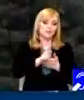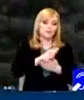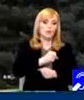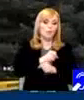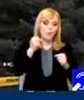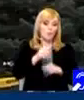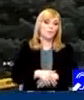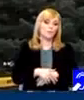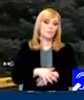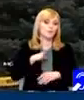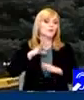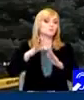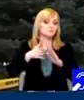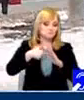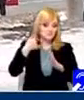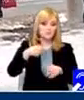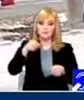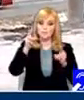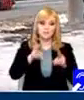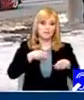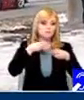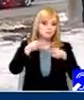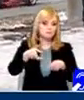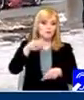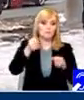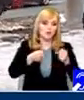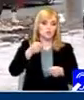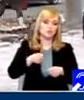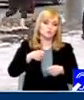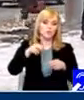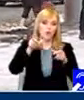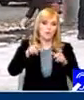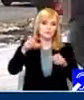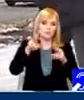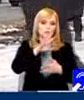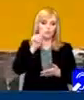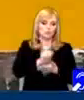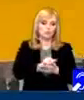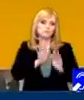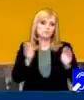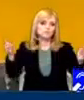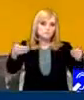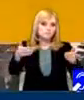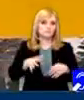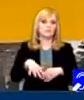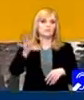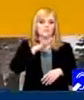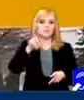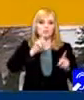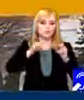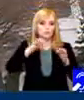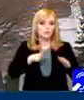alarma, iar polițiștii, pompierii și geniștii au mers la fața locului. Zona a fost imediat încercuită. Ședințele de judecată au